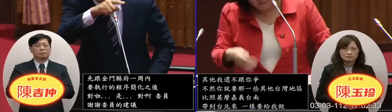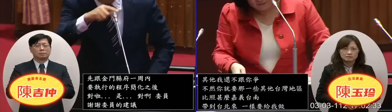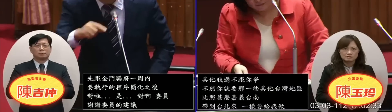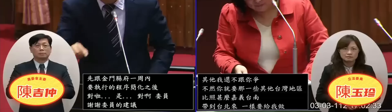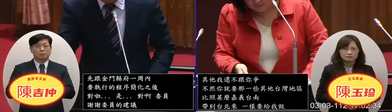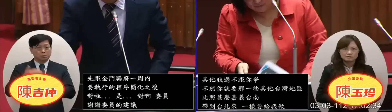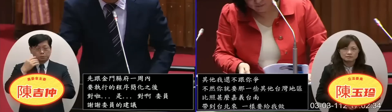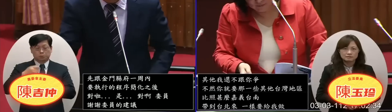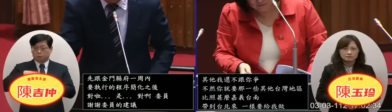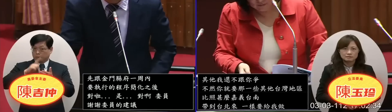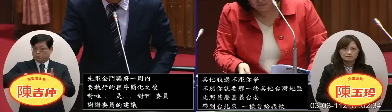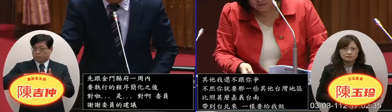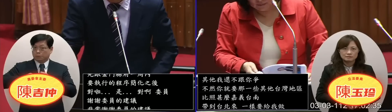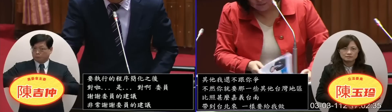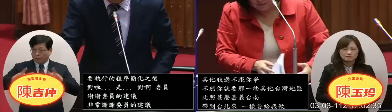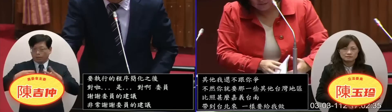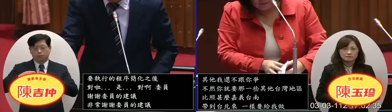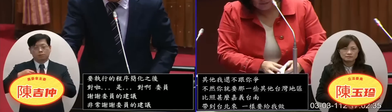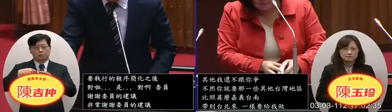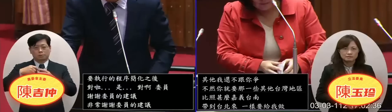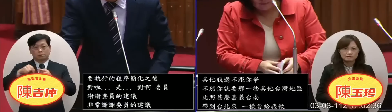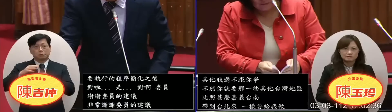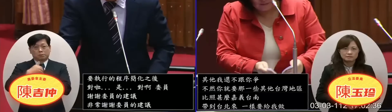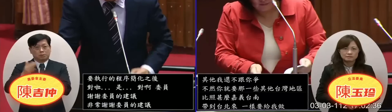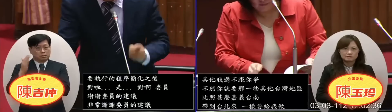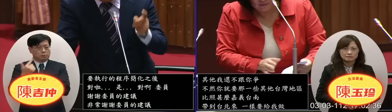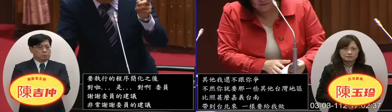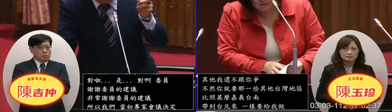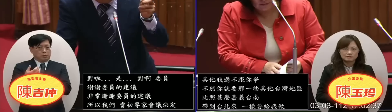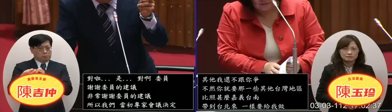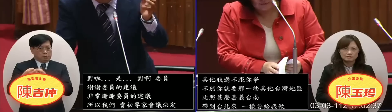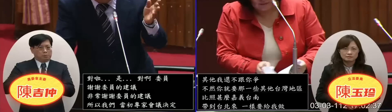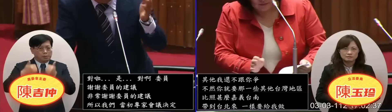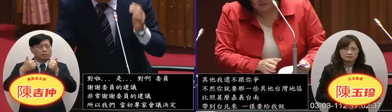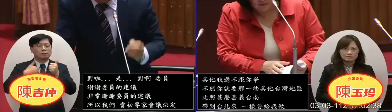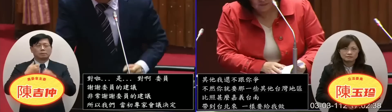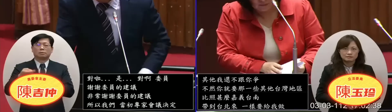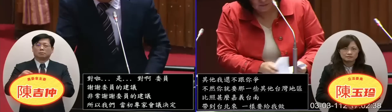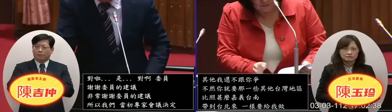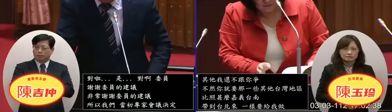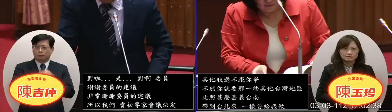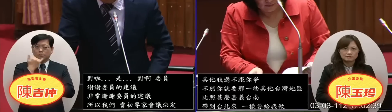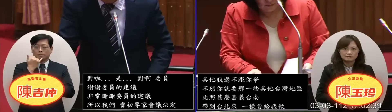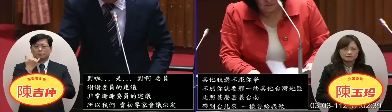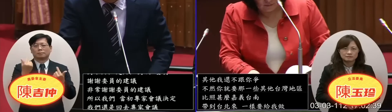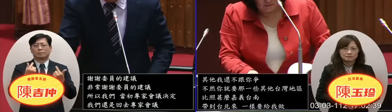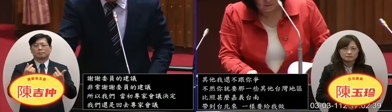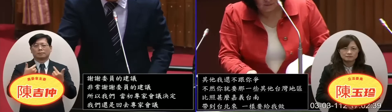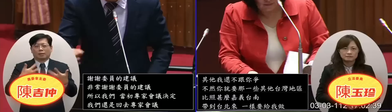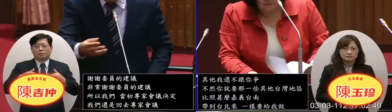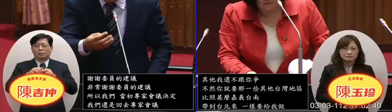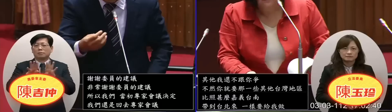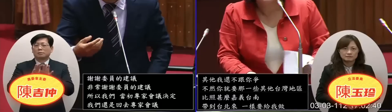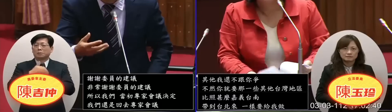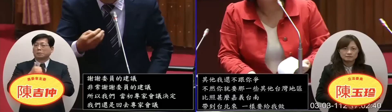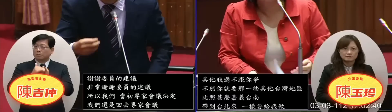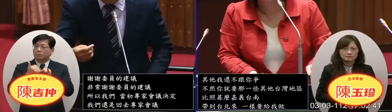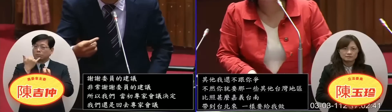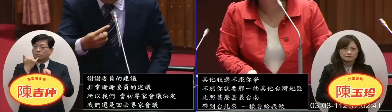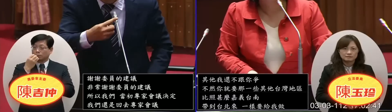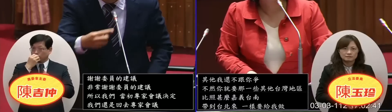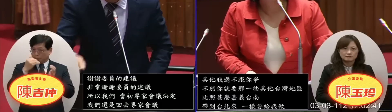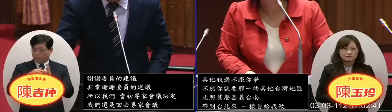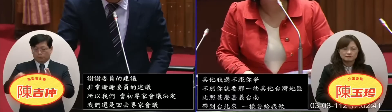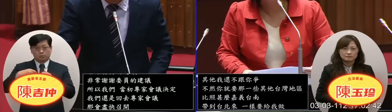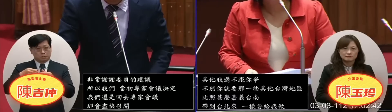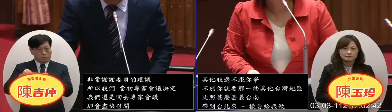怎么这个简化，让我们跟金门县政府很快的来谈好，因为后面让整个让，比如说我们很多金门乡亲希望可以吃到金